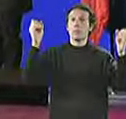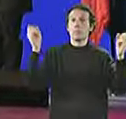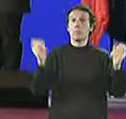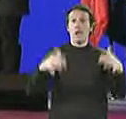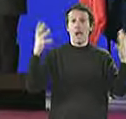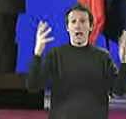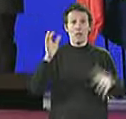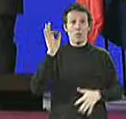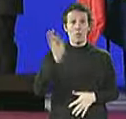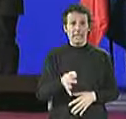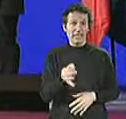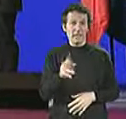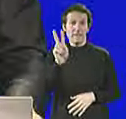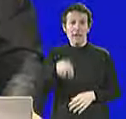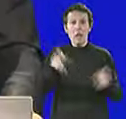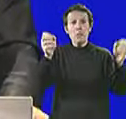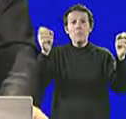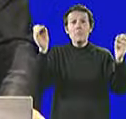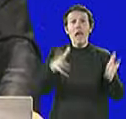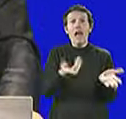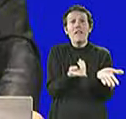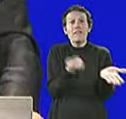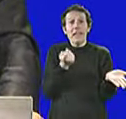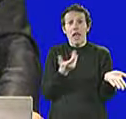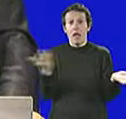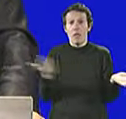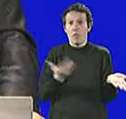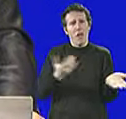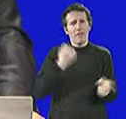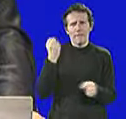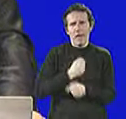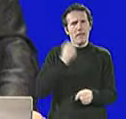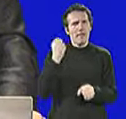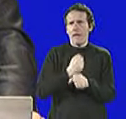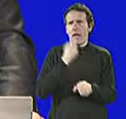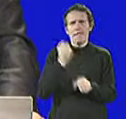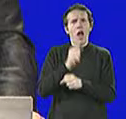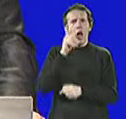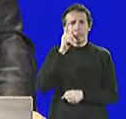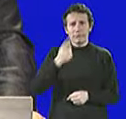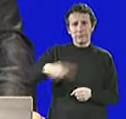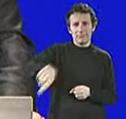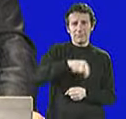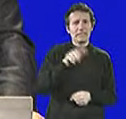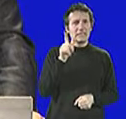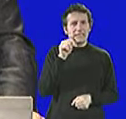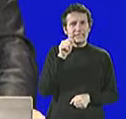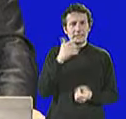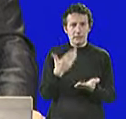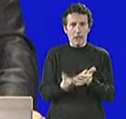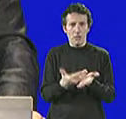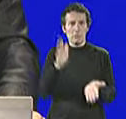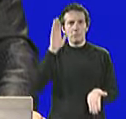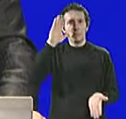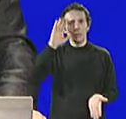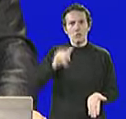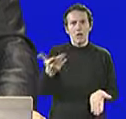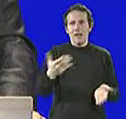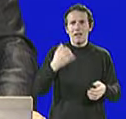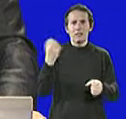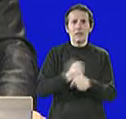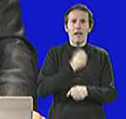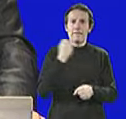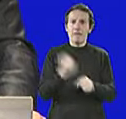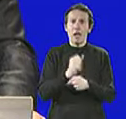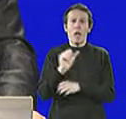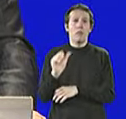ce miracle, car c'en est un, il n'a qu'une cause, le travail, votre travail. Voilà pourquoi le travail